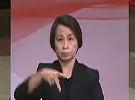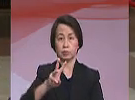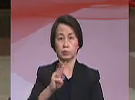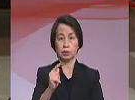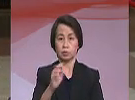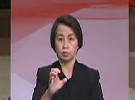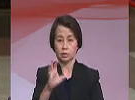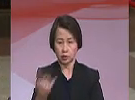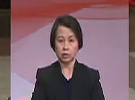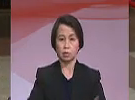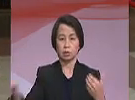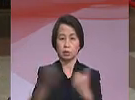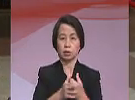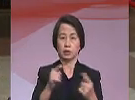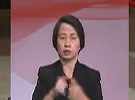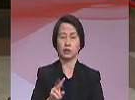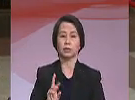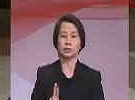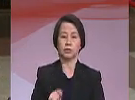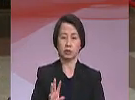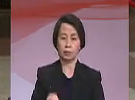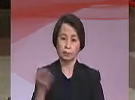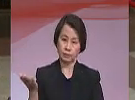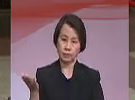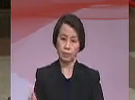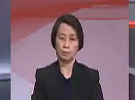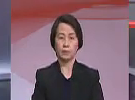Dan untuk itu kita bersama rakan penyampai di Agasa Kedi.